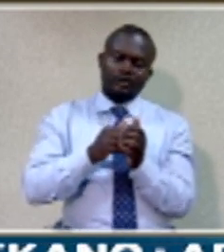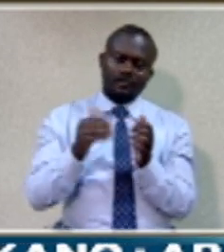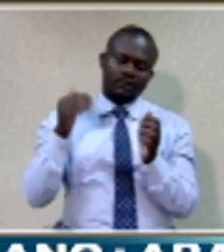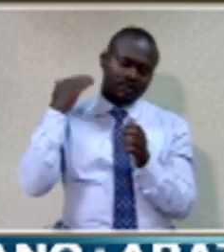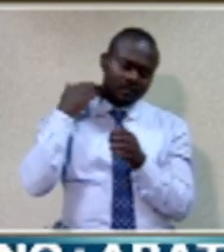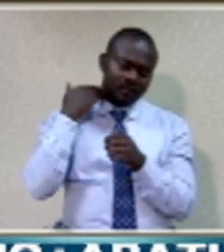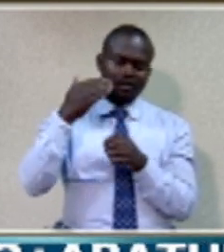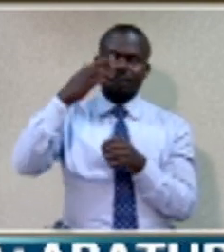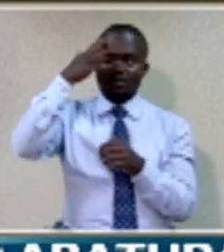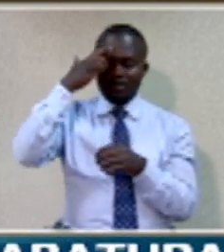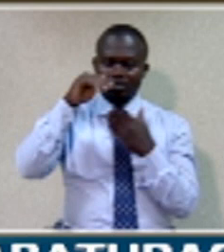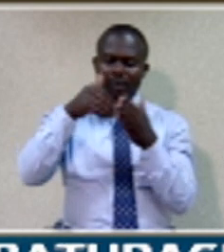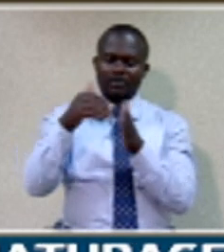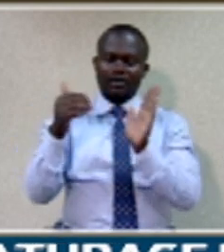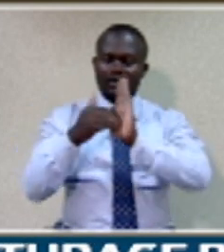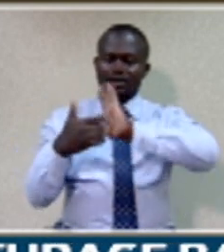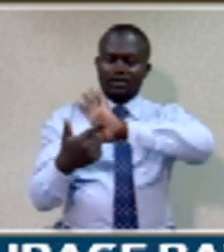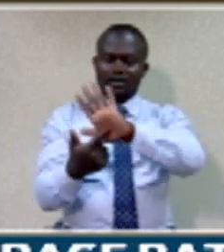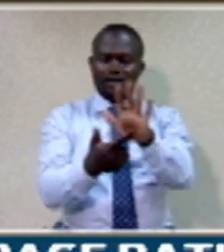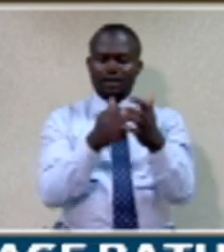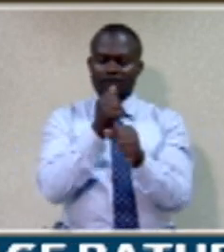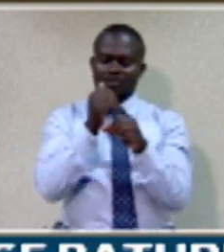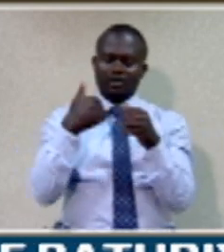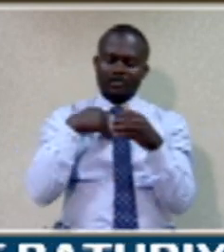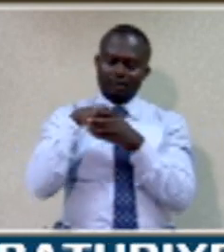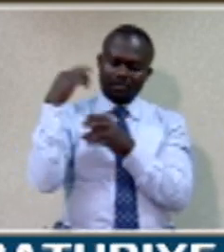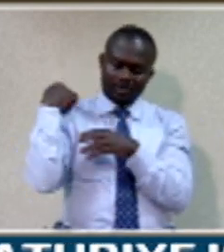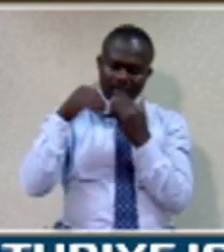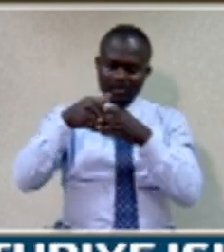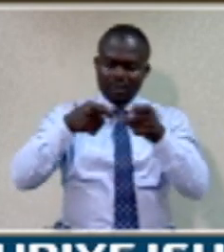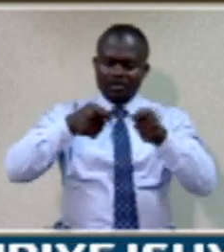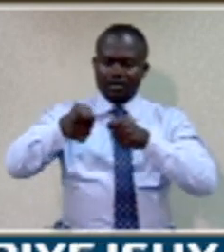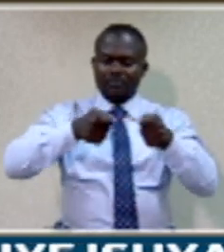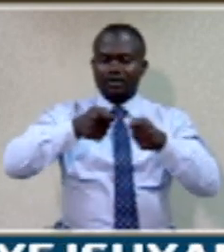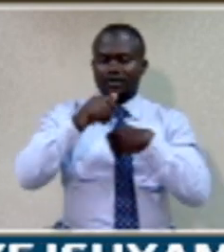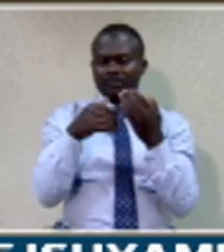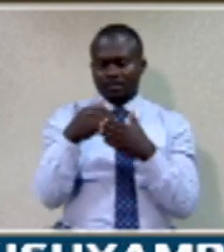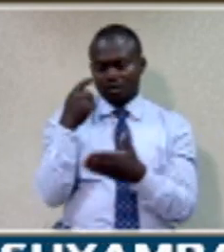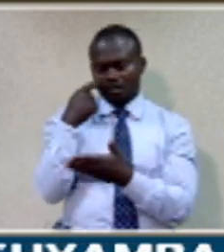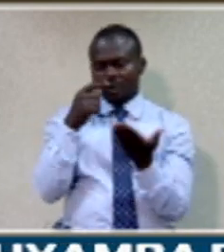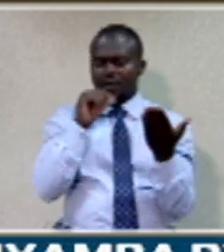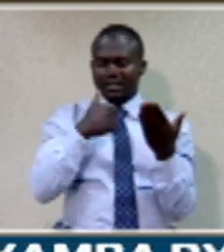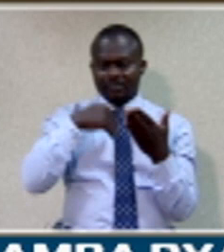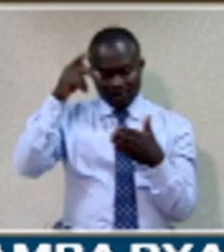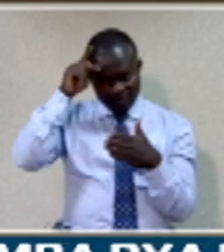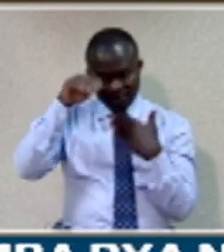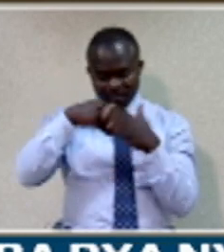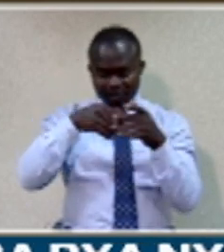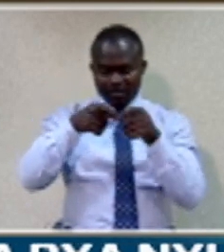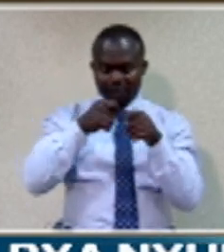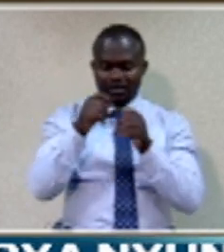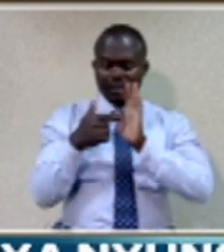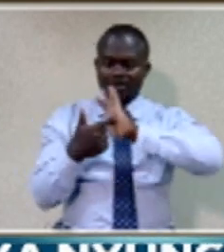Ikindi cyagaragaye ni uko abakozi bafite mu nshingano zabo gucunga inzibutso usanga badafite ubumenyi mu gucunga